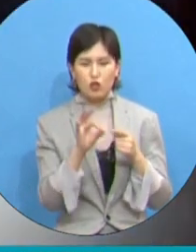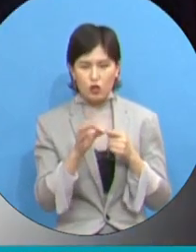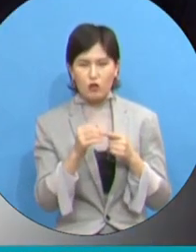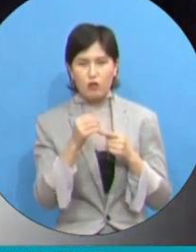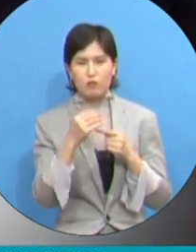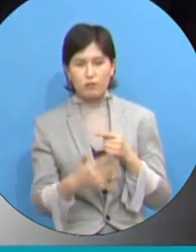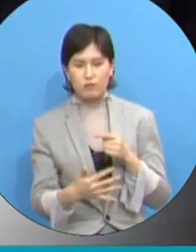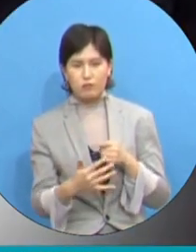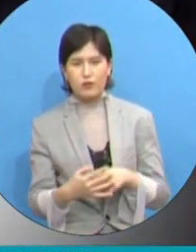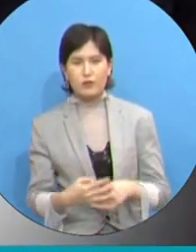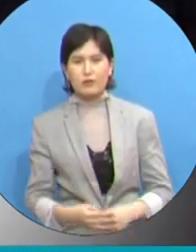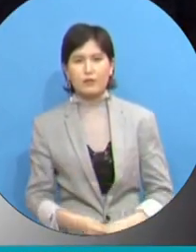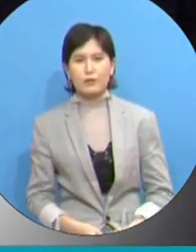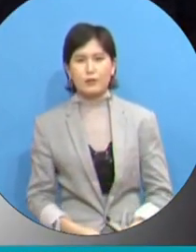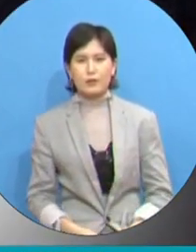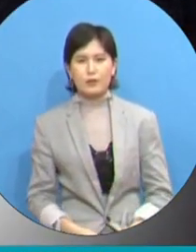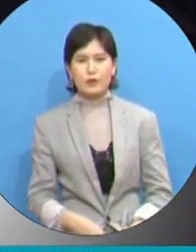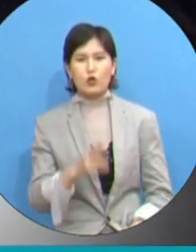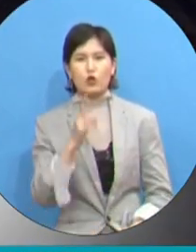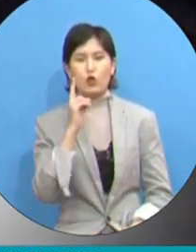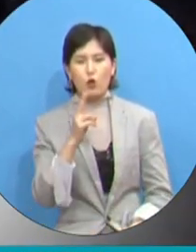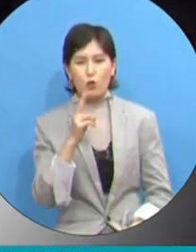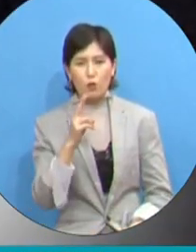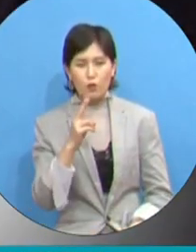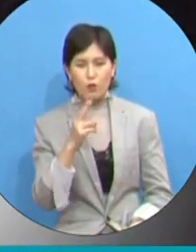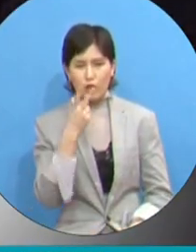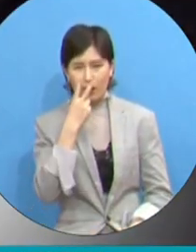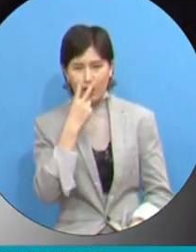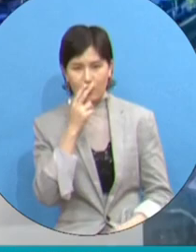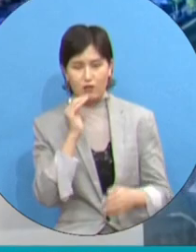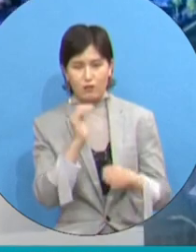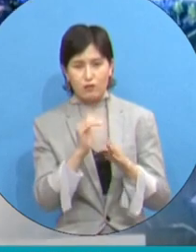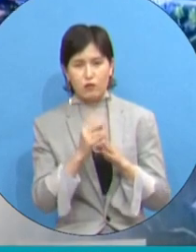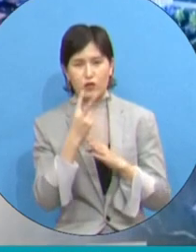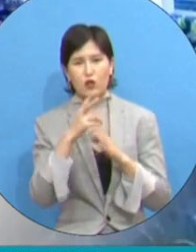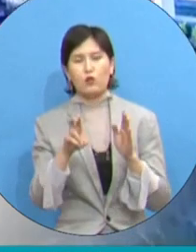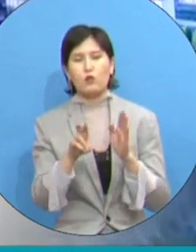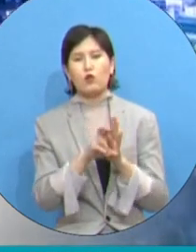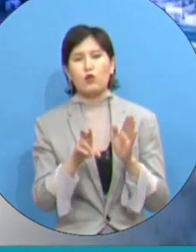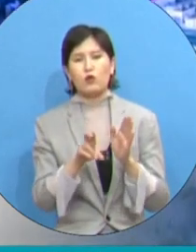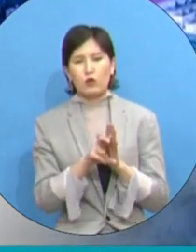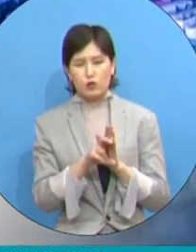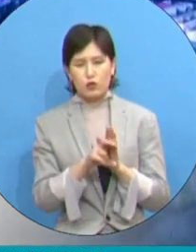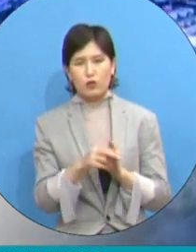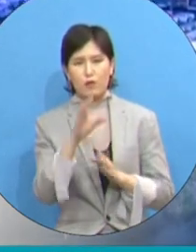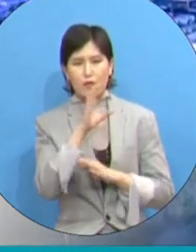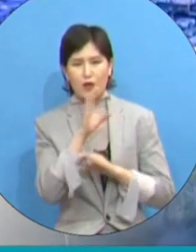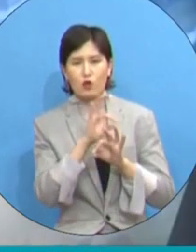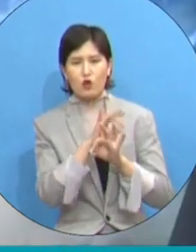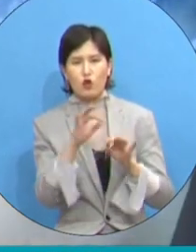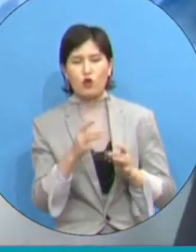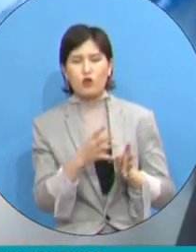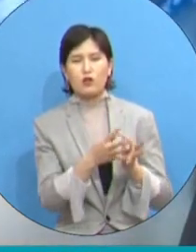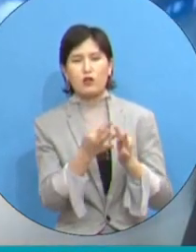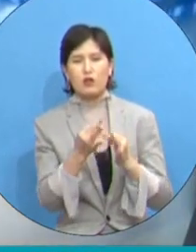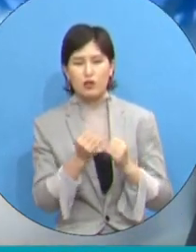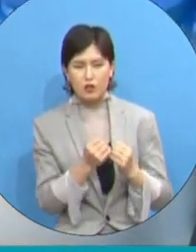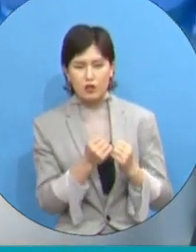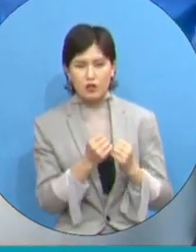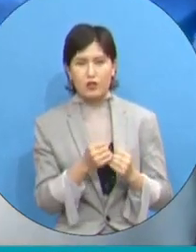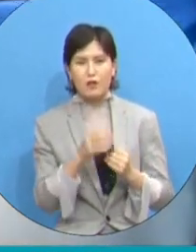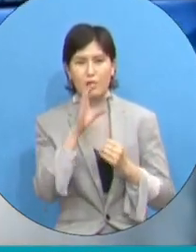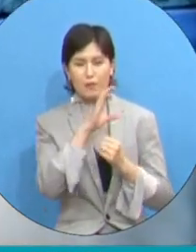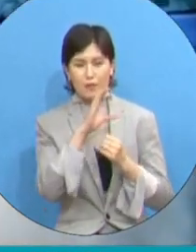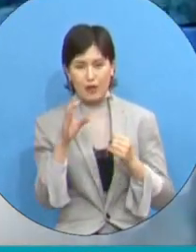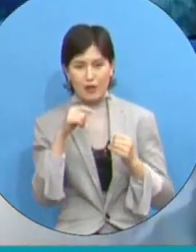Тэгэхээр төлөвлөлтчөөл энд компани тодорхой хэмжээнд шаарчлагч байхгүй. Тэр нь өөрөө хувийн ажиллагаа гэж байна. Тэгэхээр ажиллагаа нэг чинь орлого